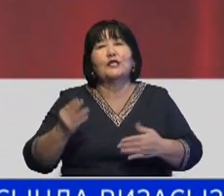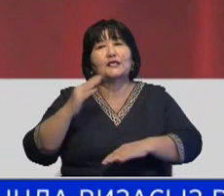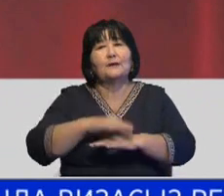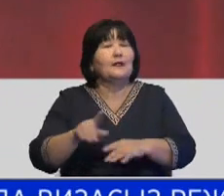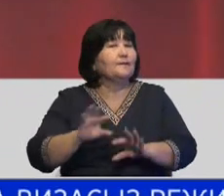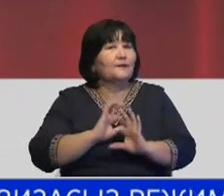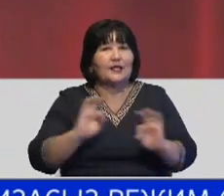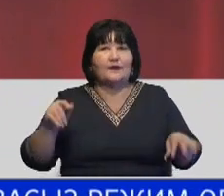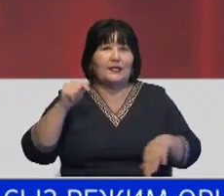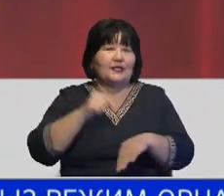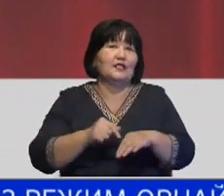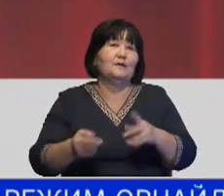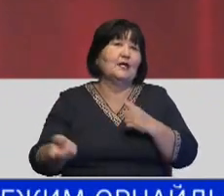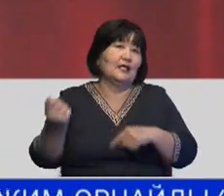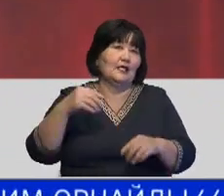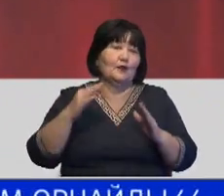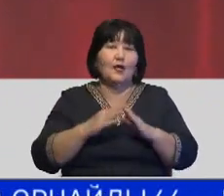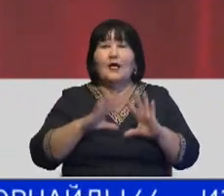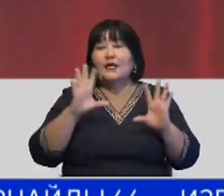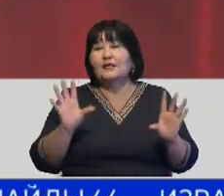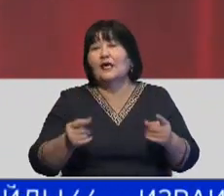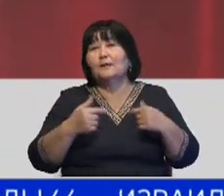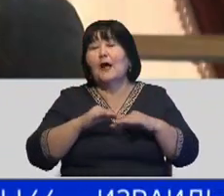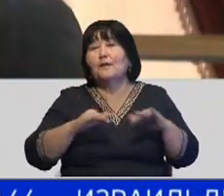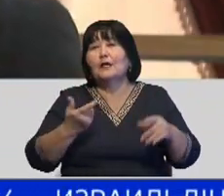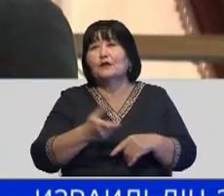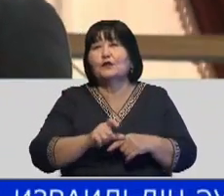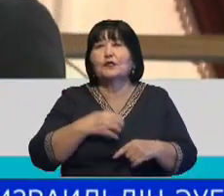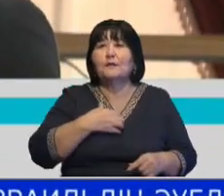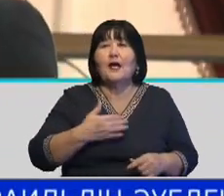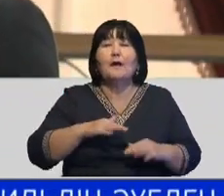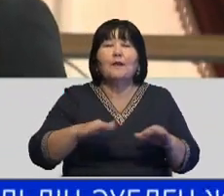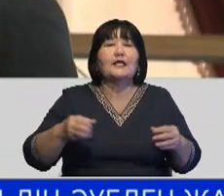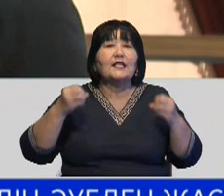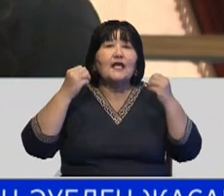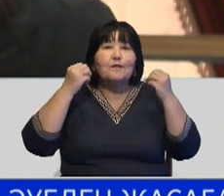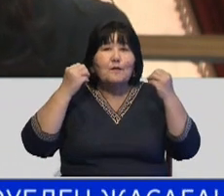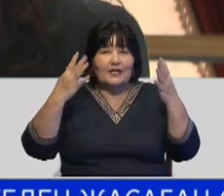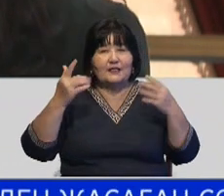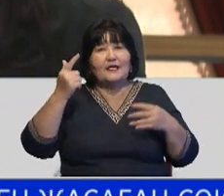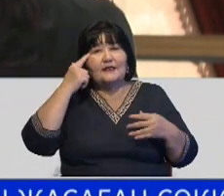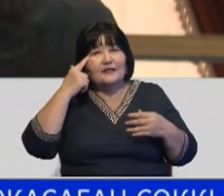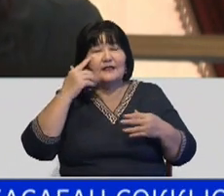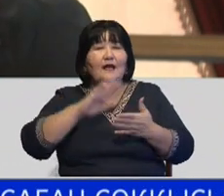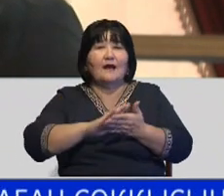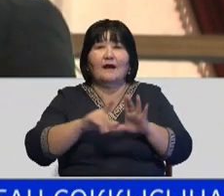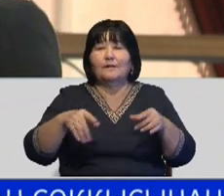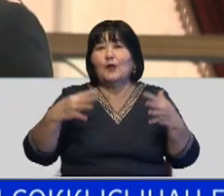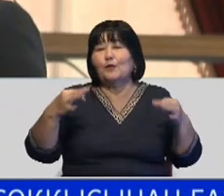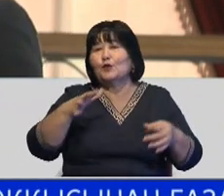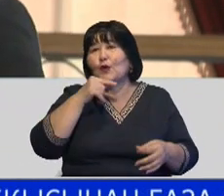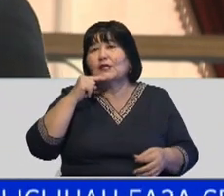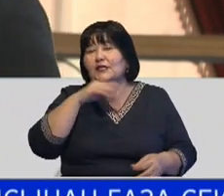көмектеседі, керемет сезіммен келеді үйге. Жалпы үйірменің балалар үшін маңыздылығы баланың мәдениетін қалыптастырады, балалардың бос уақытын